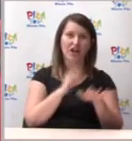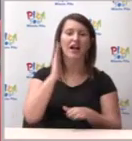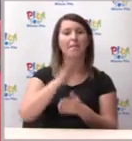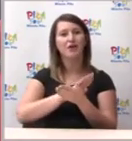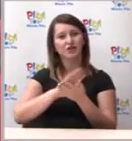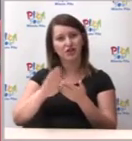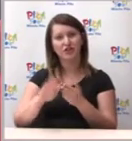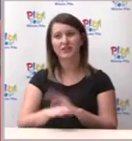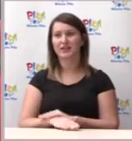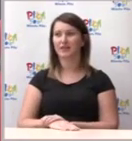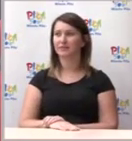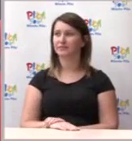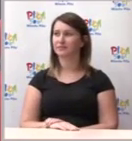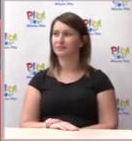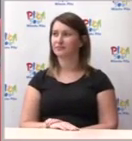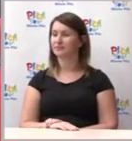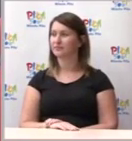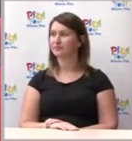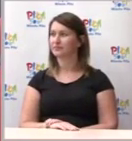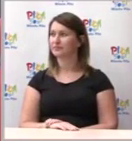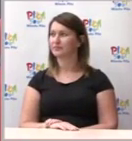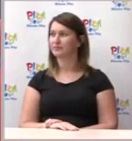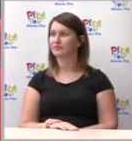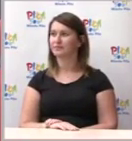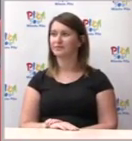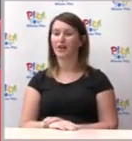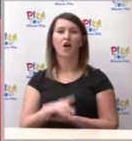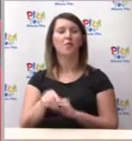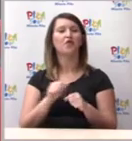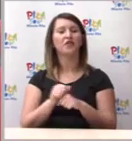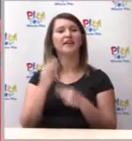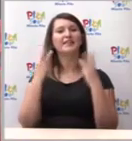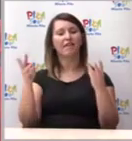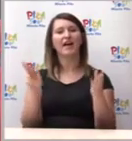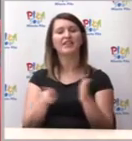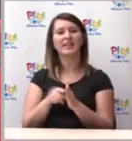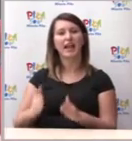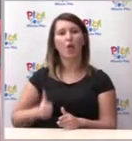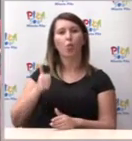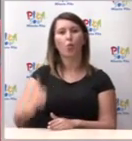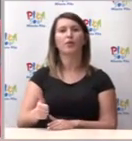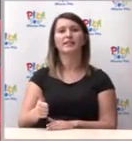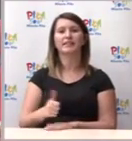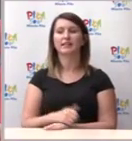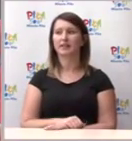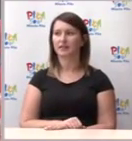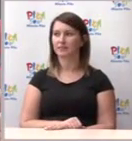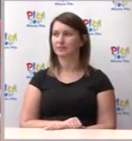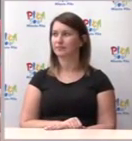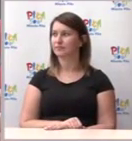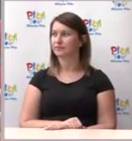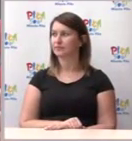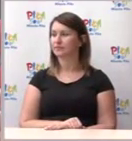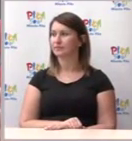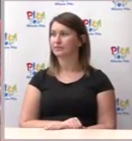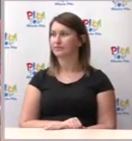nasze jednocześnie centrum taki turystyczny, gdzie planujemy stateczki, planujemy smoki,